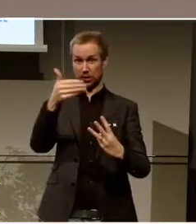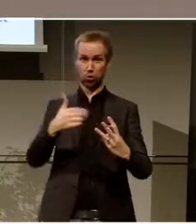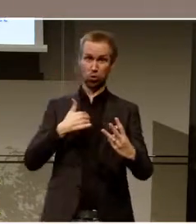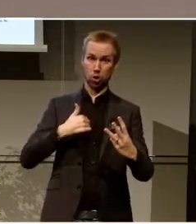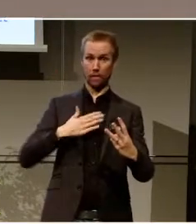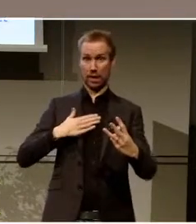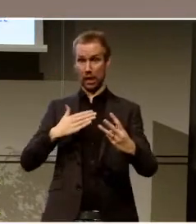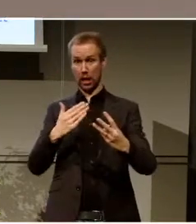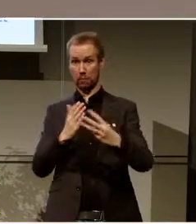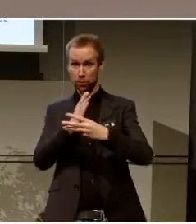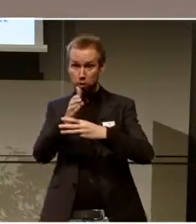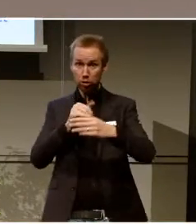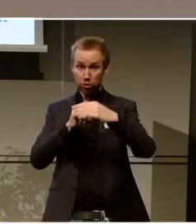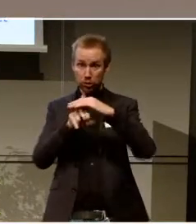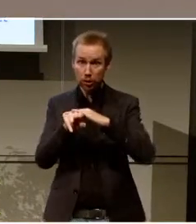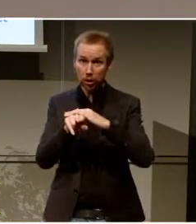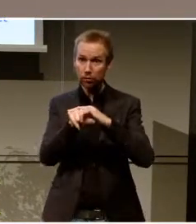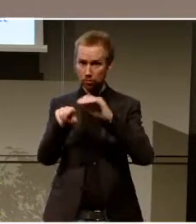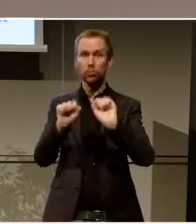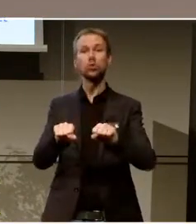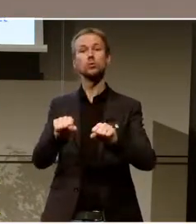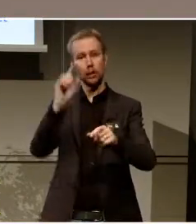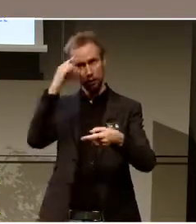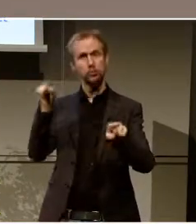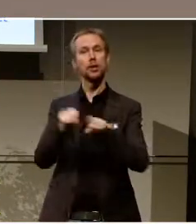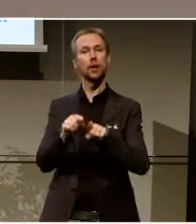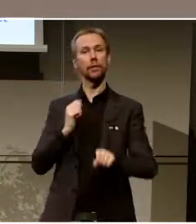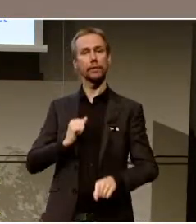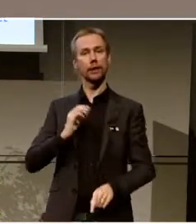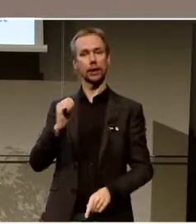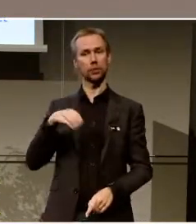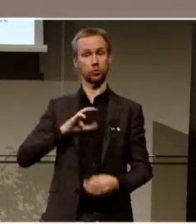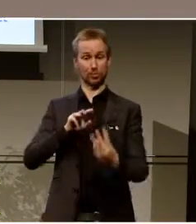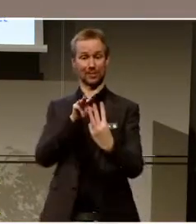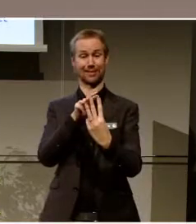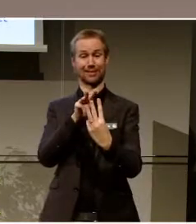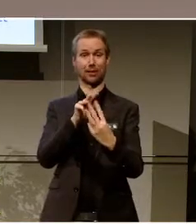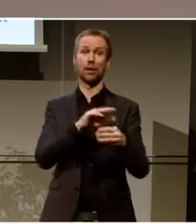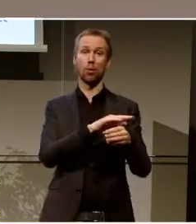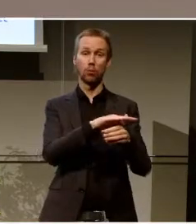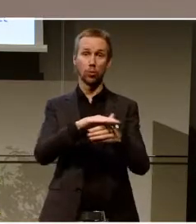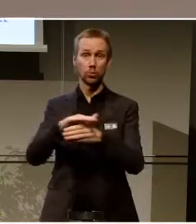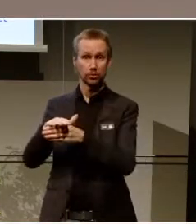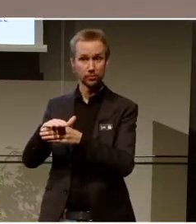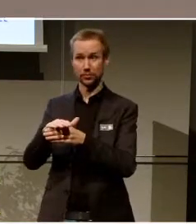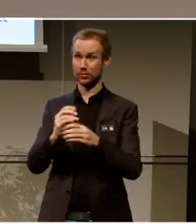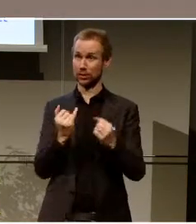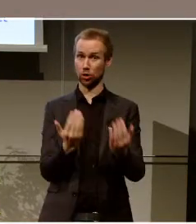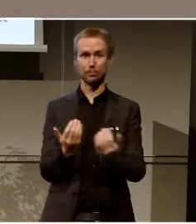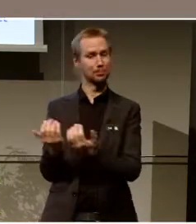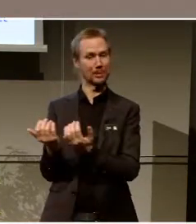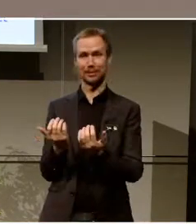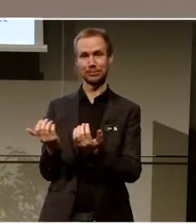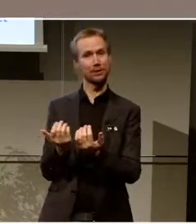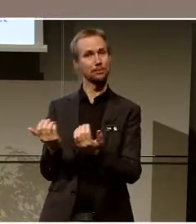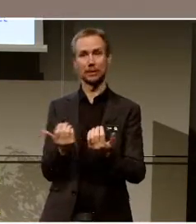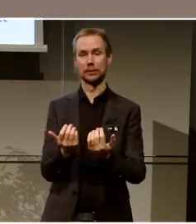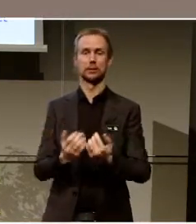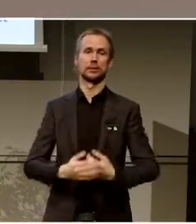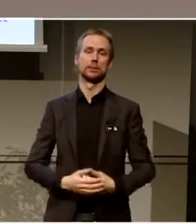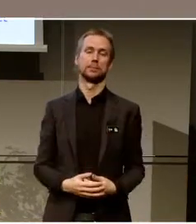utnyttja, acceptera att du använder e-legitimation. Alla de här 3 områdena brister det i idag.